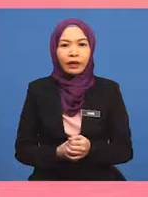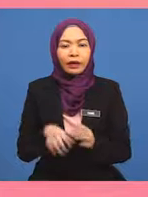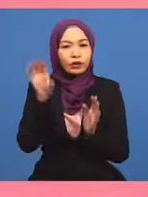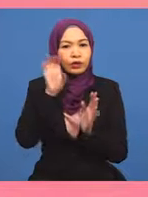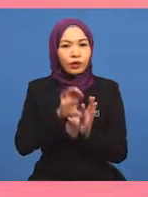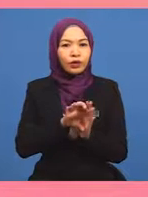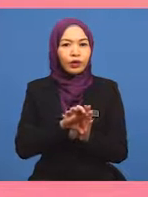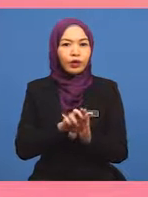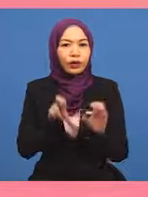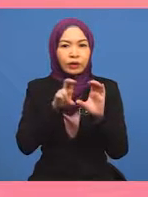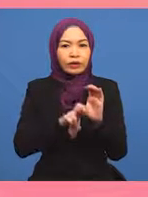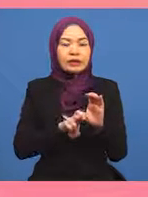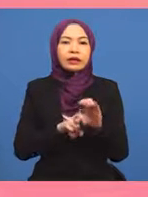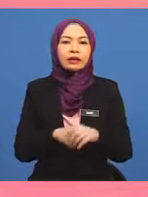kerusi